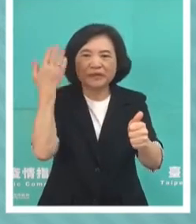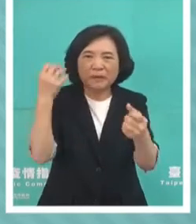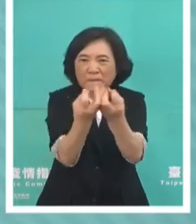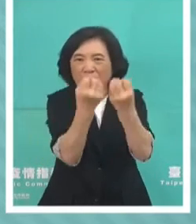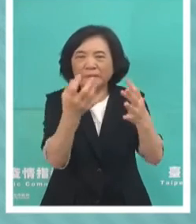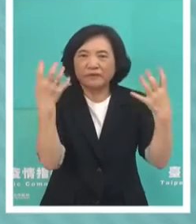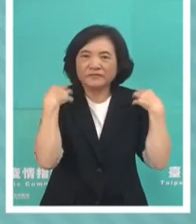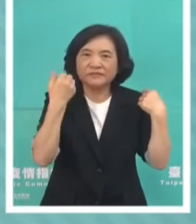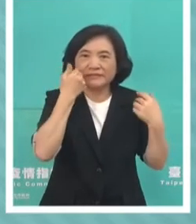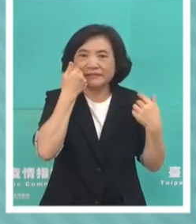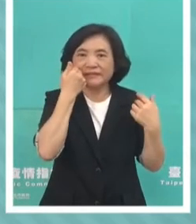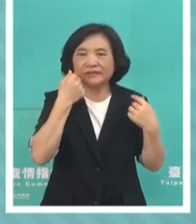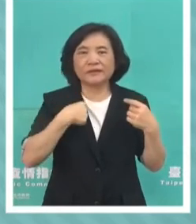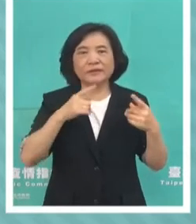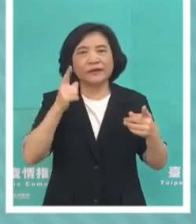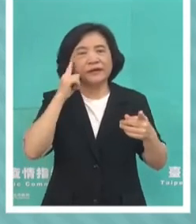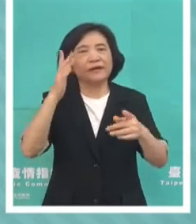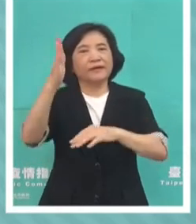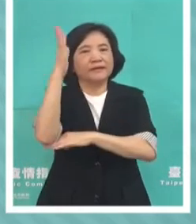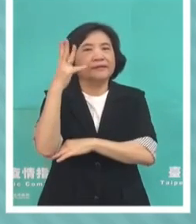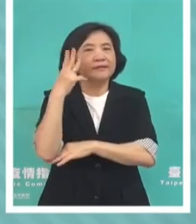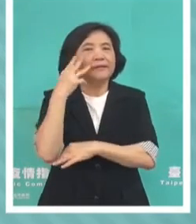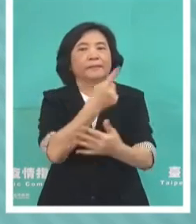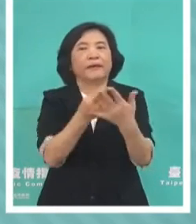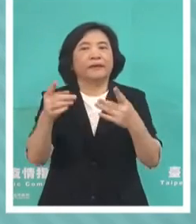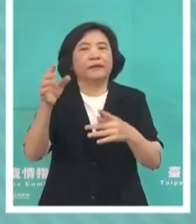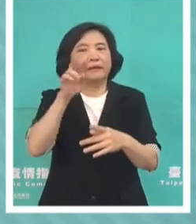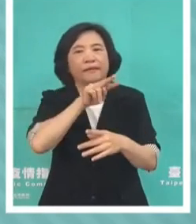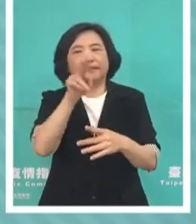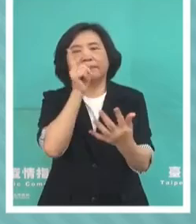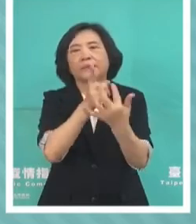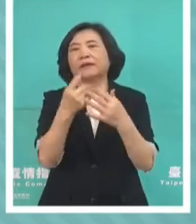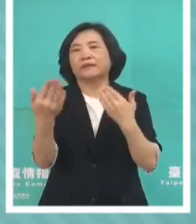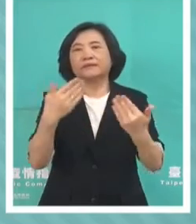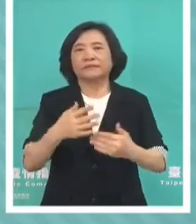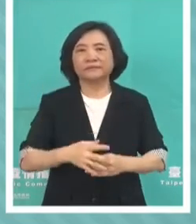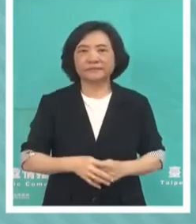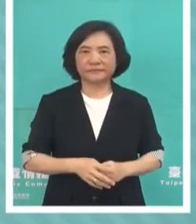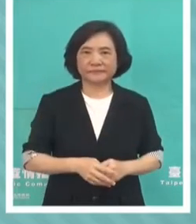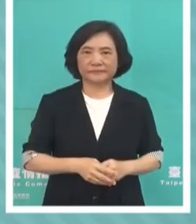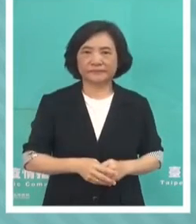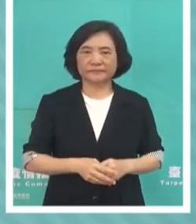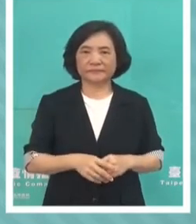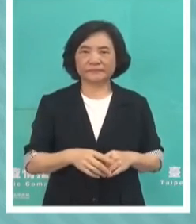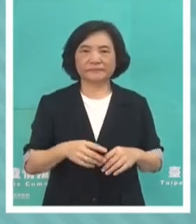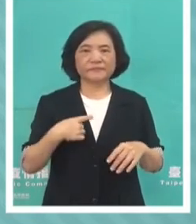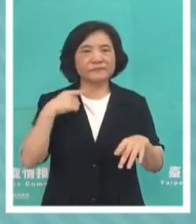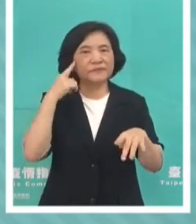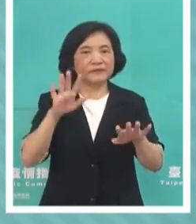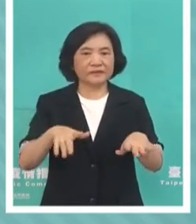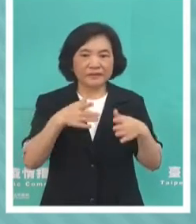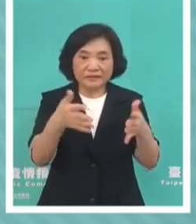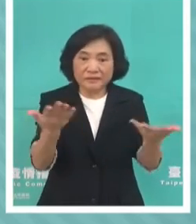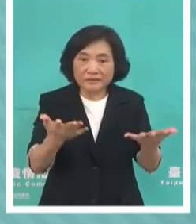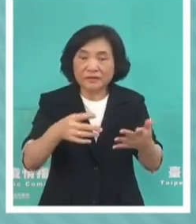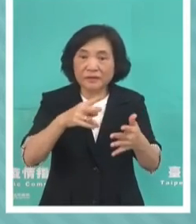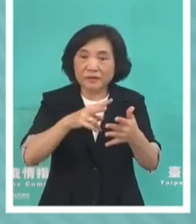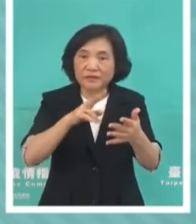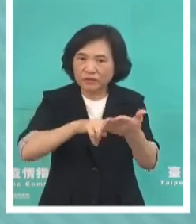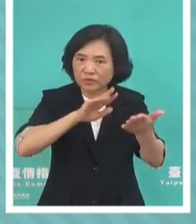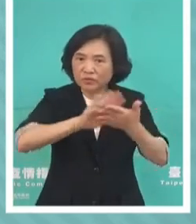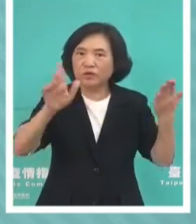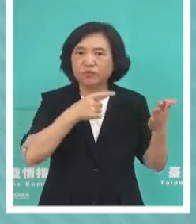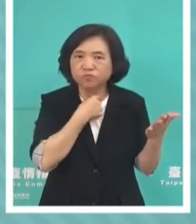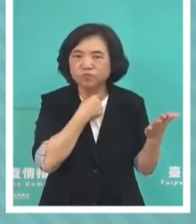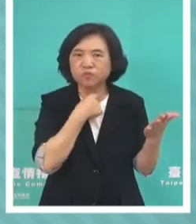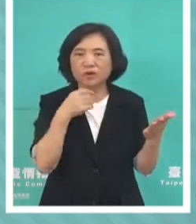哦，政治上大家都晓得了哈。但是还是一样哦，面对我们还是要解决问题嘛。你